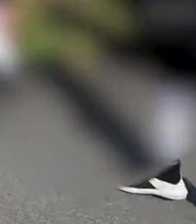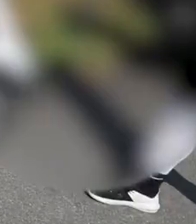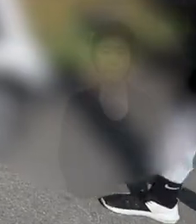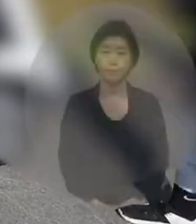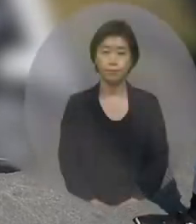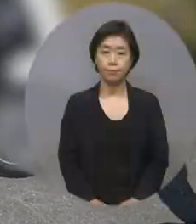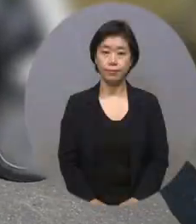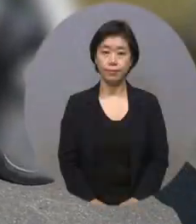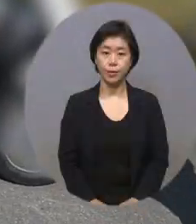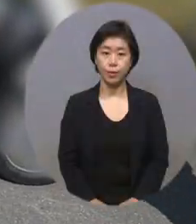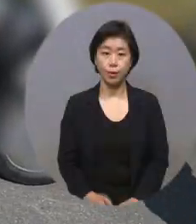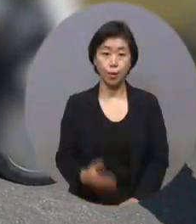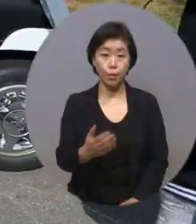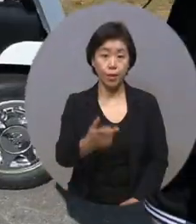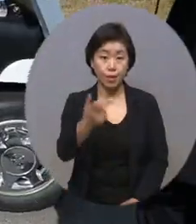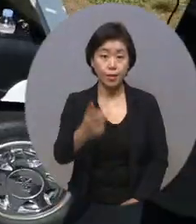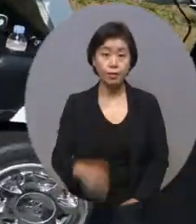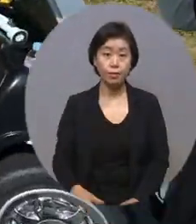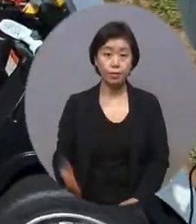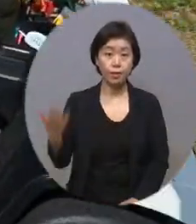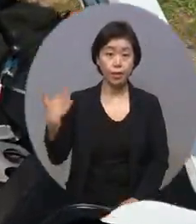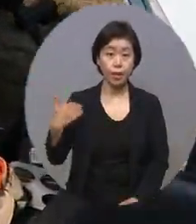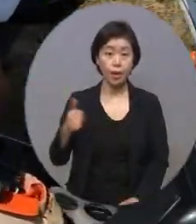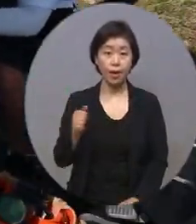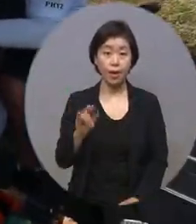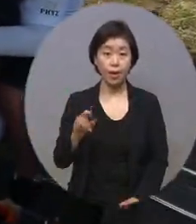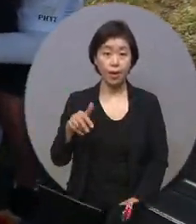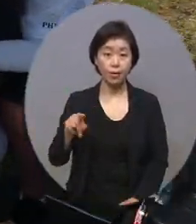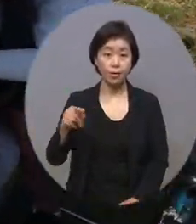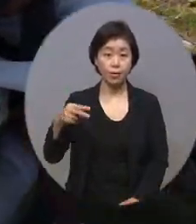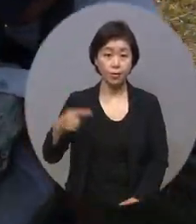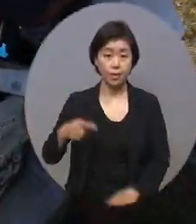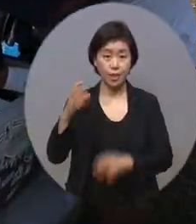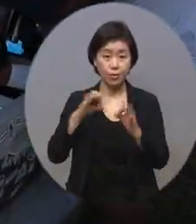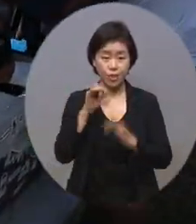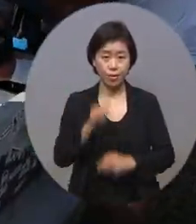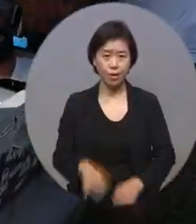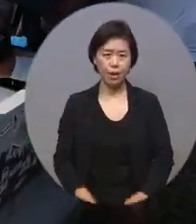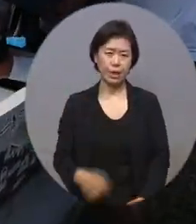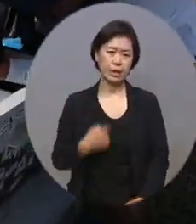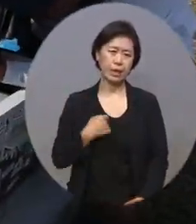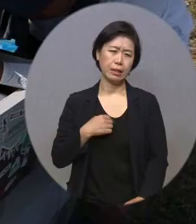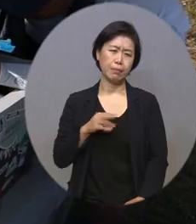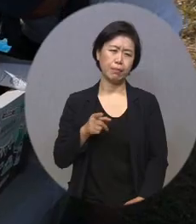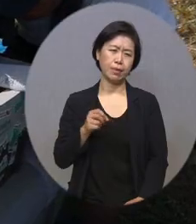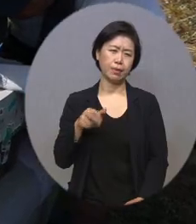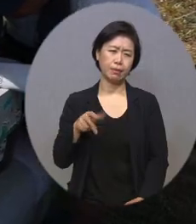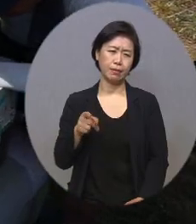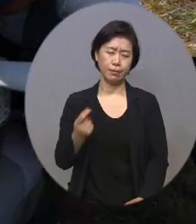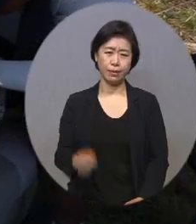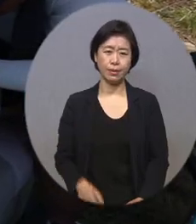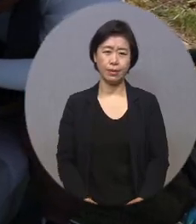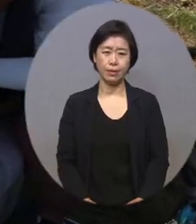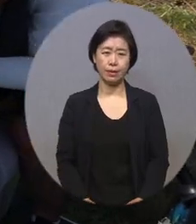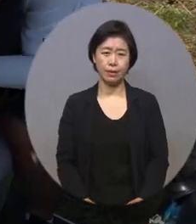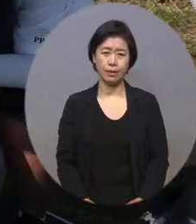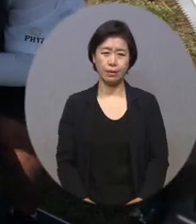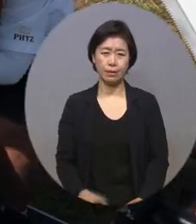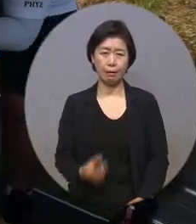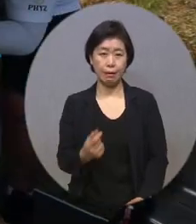조동 형님 해저드. 아 맞네요. 네. 네. 하연아님은 아, 나 안 올라오시는. 너 해저드. 뻥의 해저드. 뻥의 해저드잖아. 뻥의 해저드. 밥